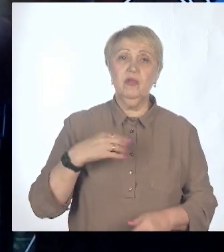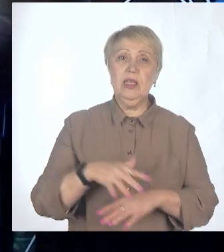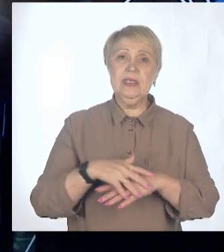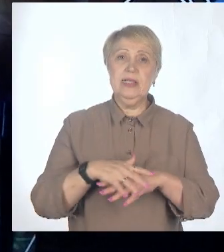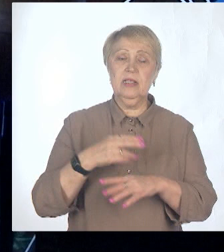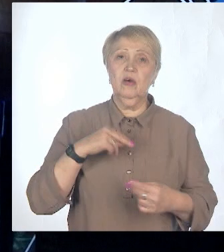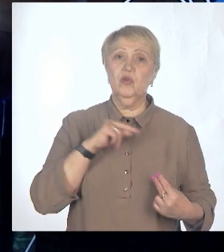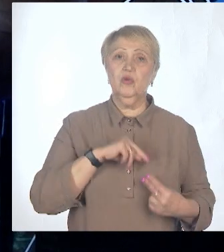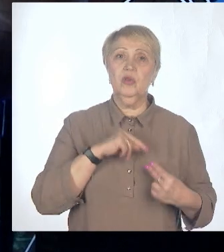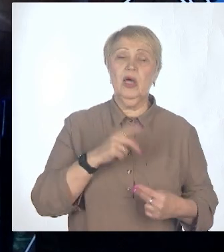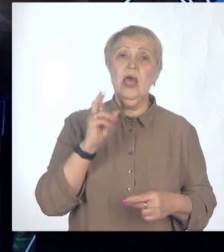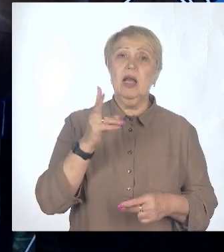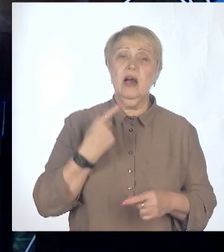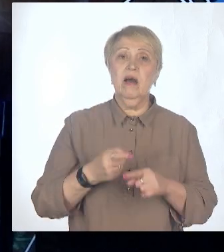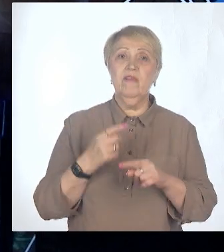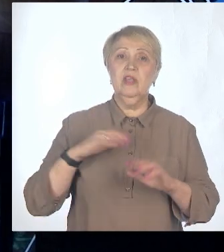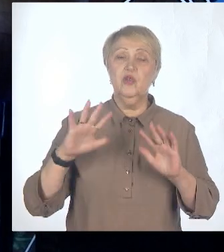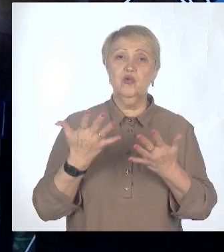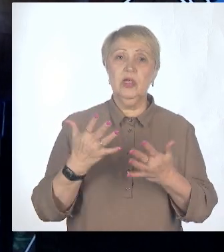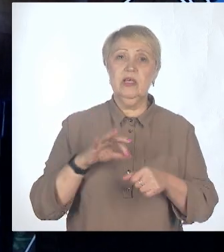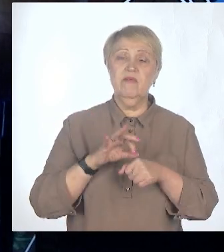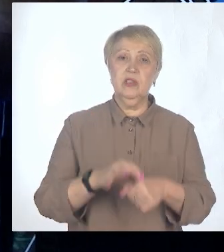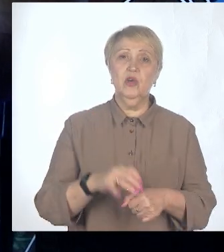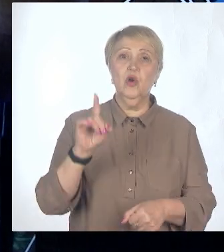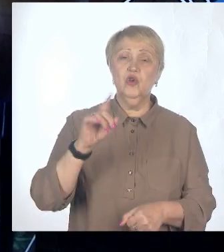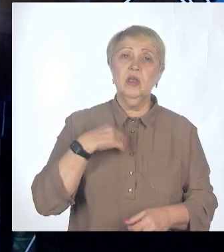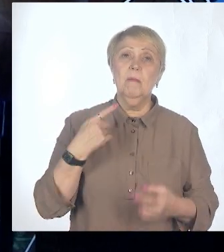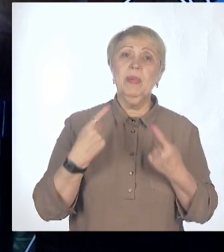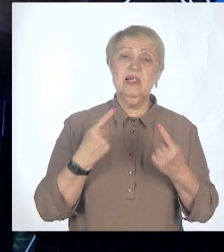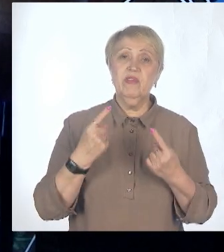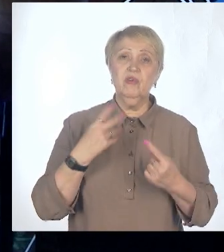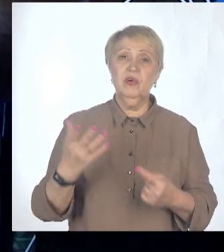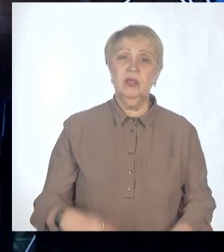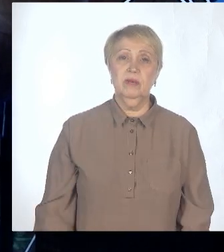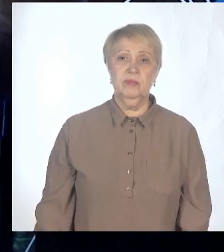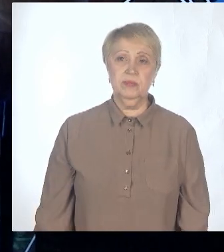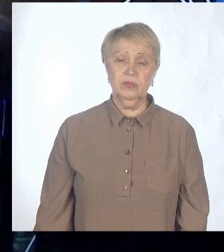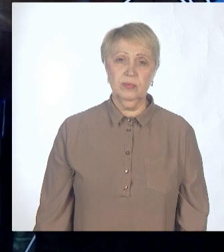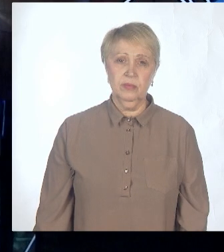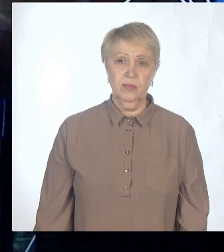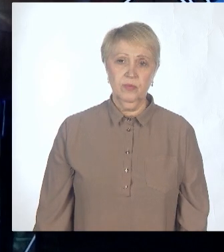в этой ситуации вести, может быть, что-то посоветуете соискателям и работодателям.